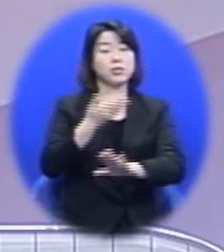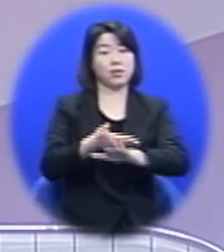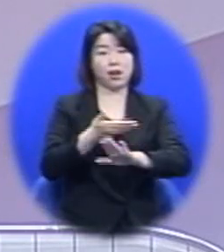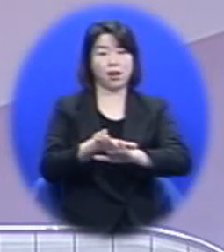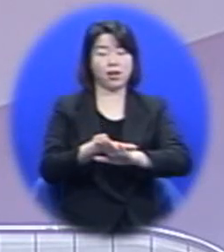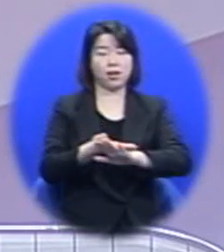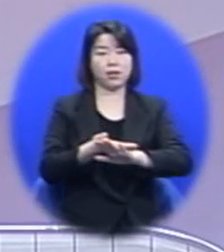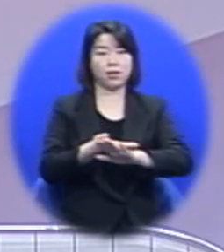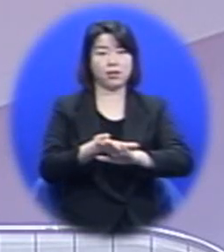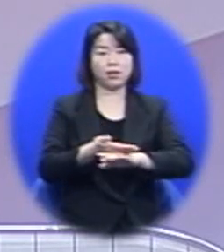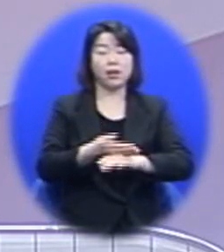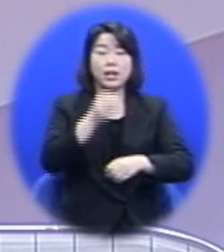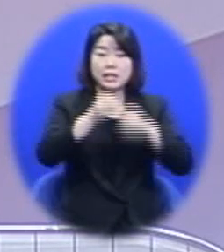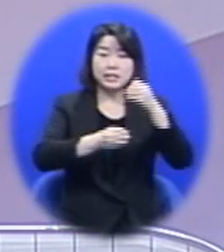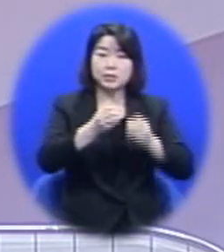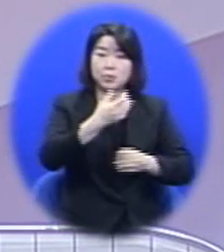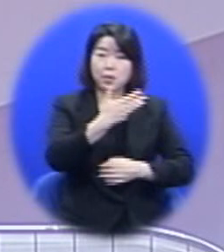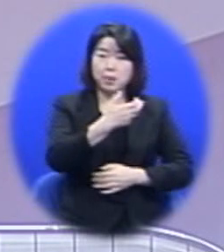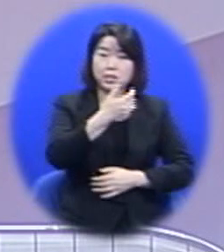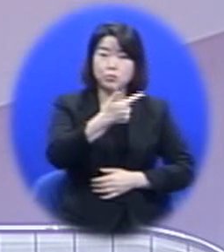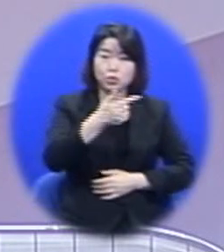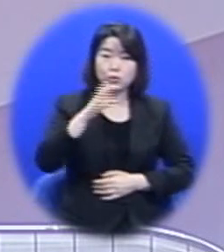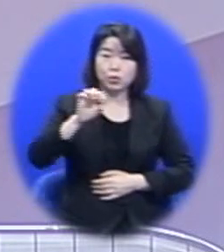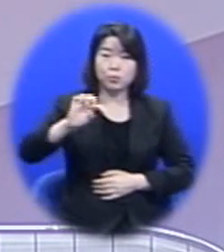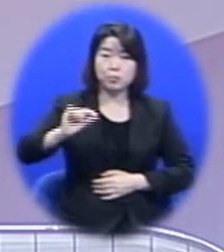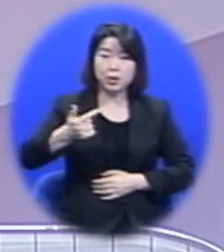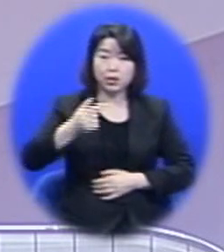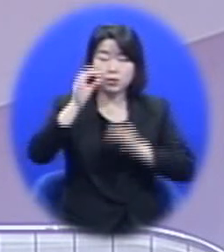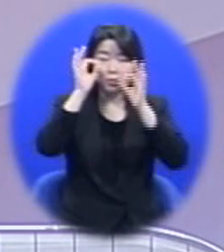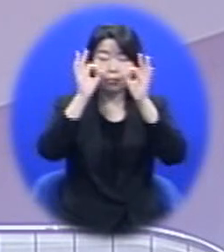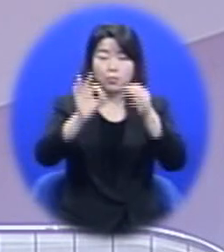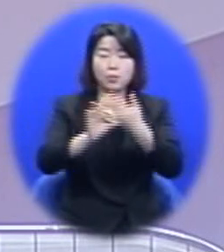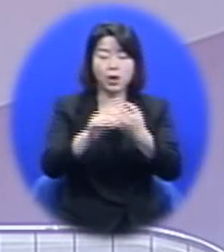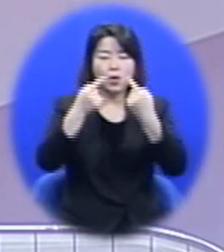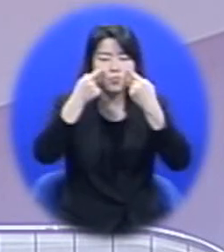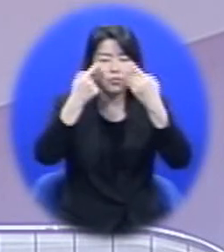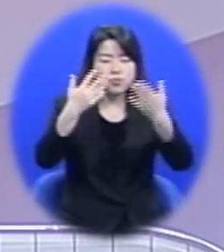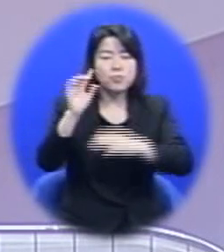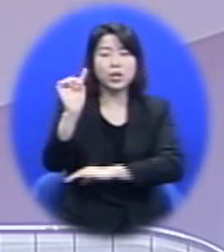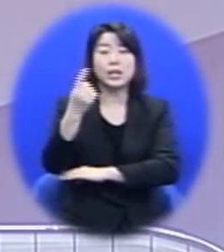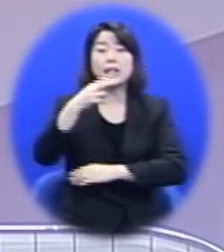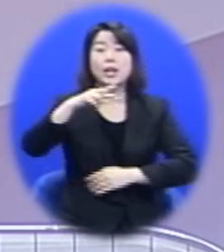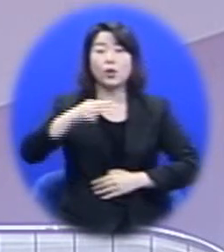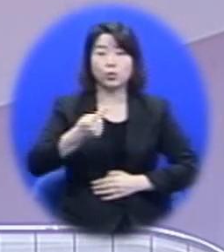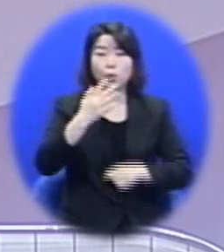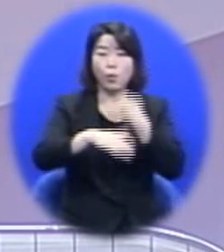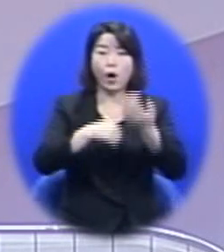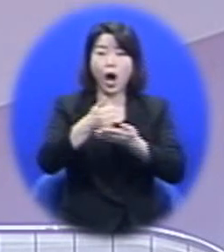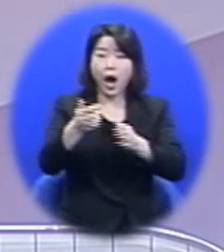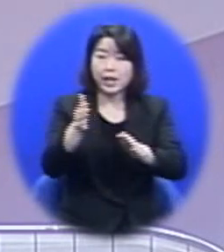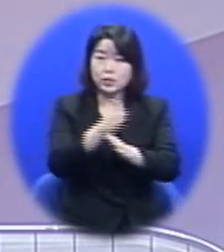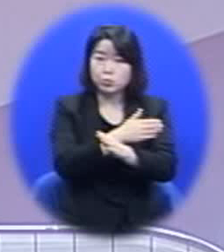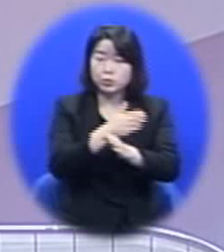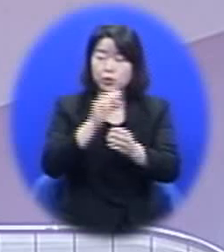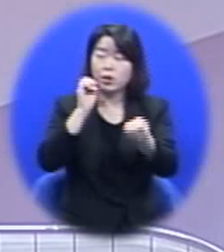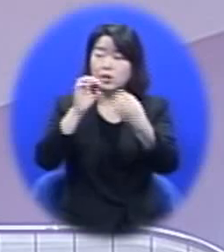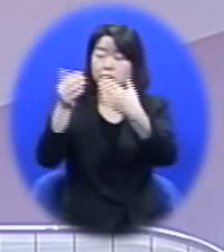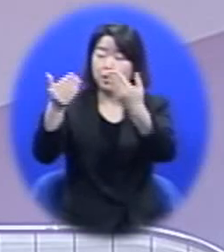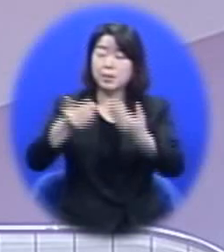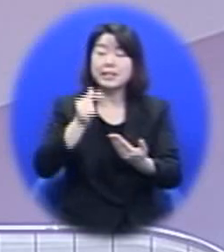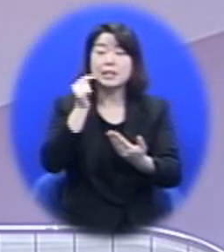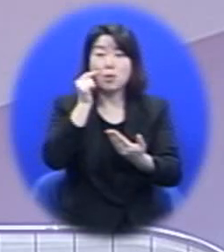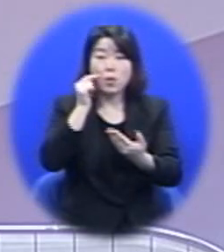달랐습니다. 시편 86편에 보면 분명히 지금 다윗도 하나님으로부터 응답받지 못한 상태에